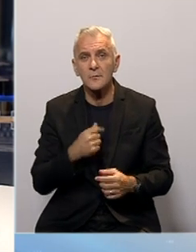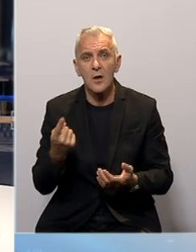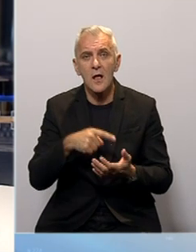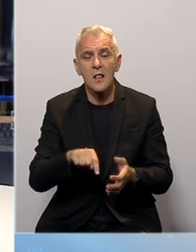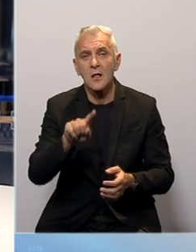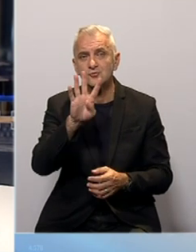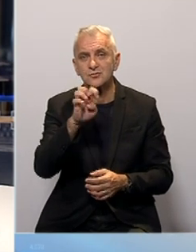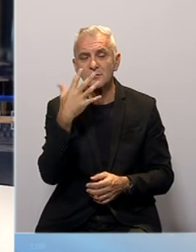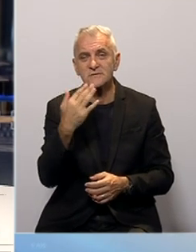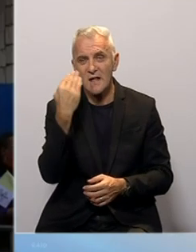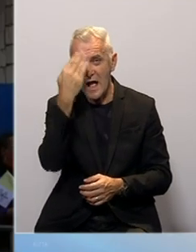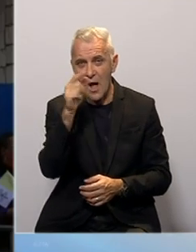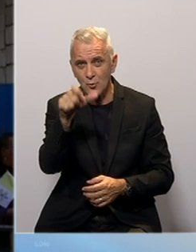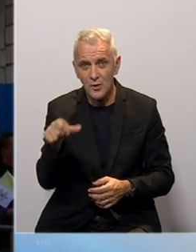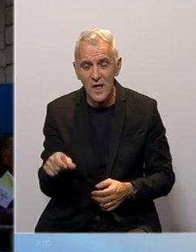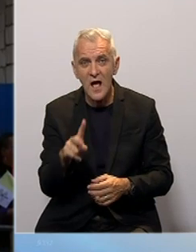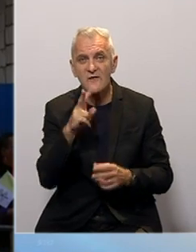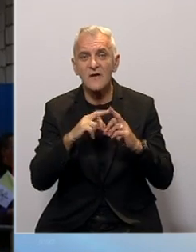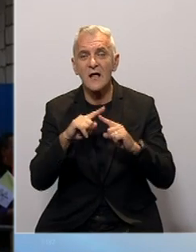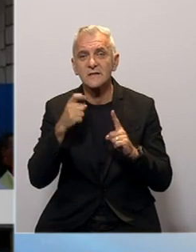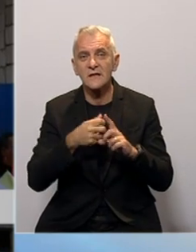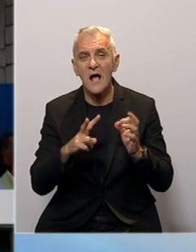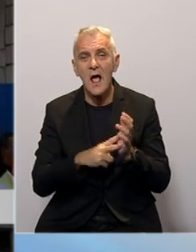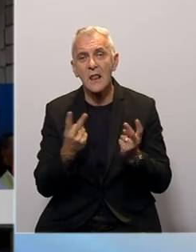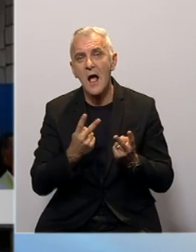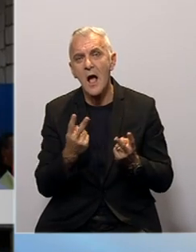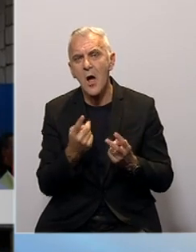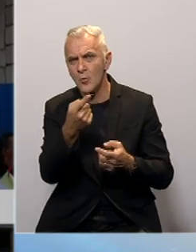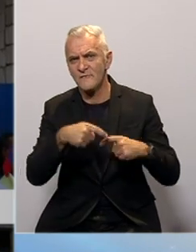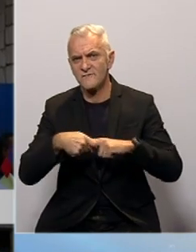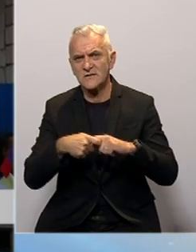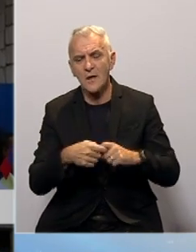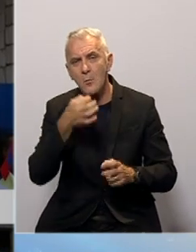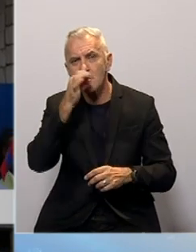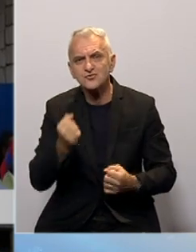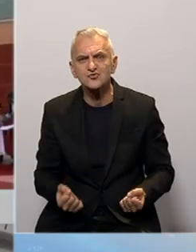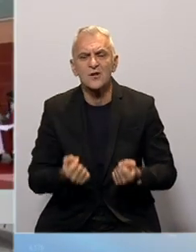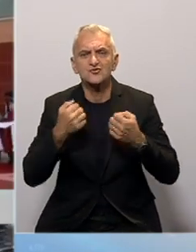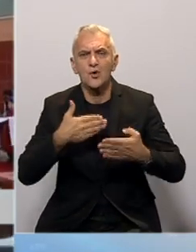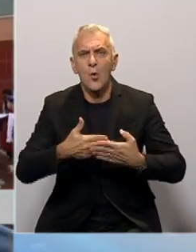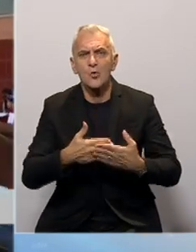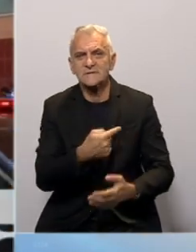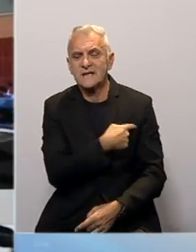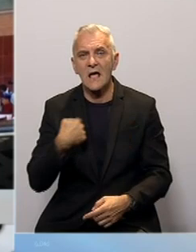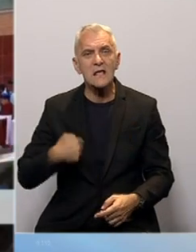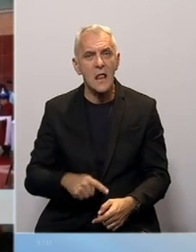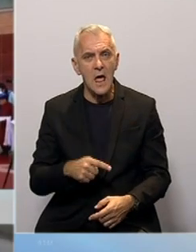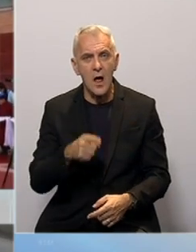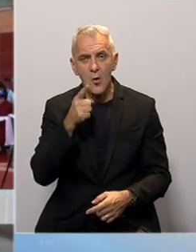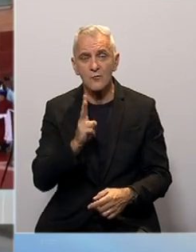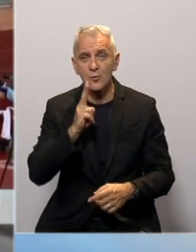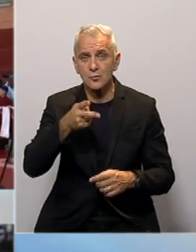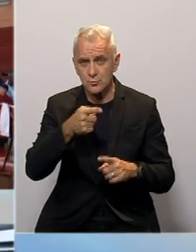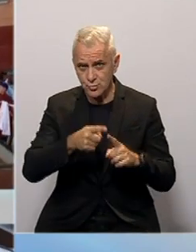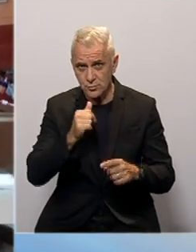1450 katolika. Vatikan se nada da može djelovati kao posrednik u poboljšanju teških odnosa s Kinom. Ovo je drugo putovanje pape u taj